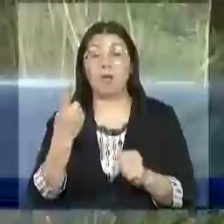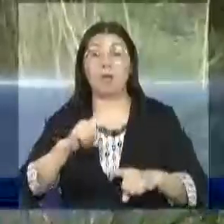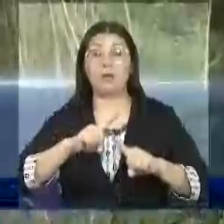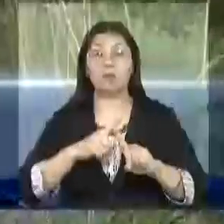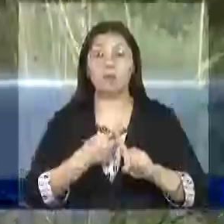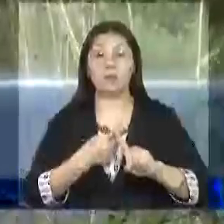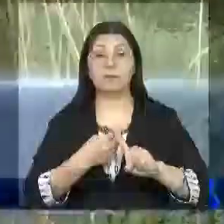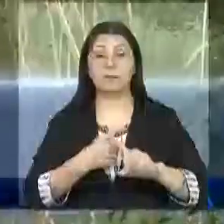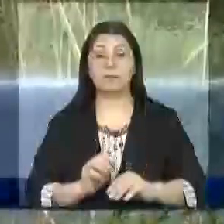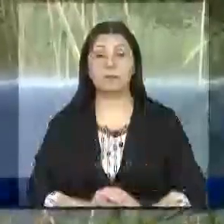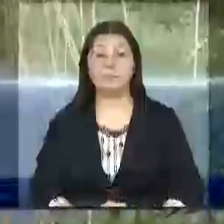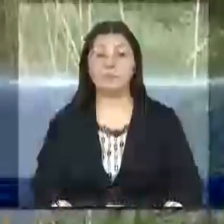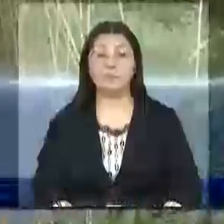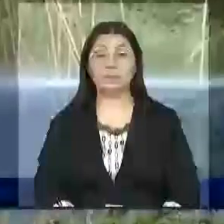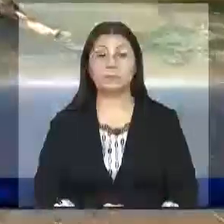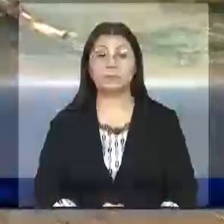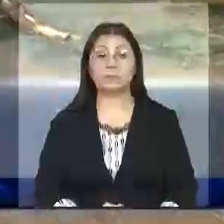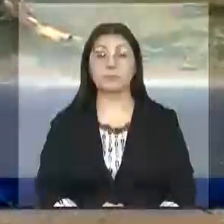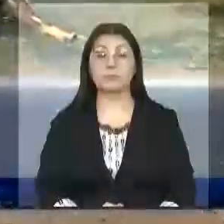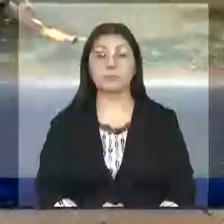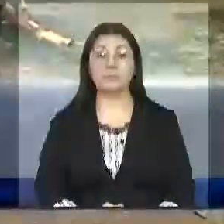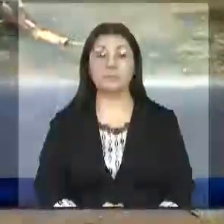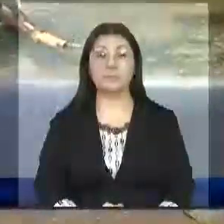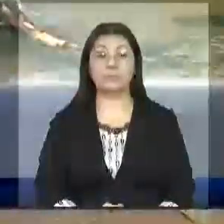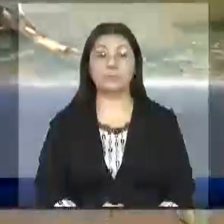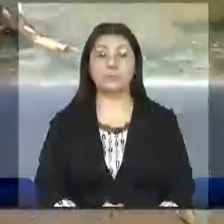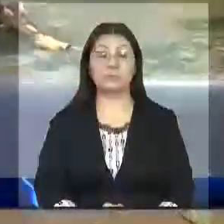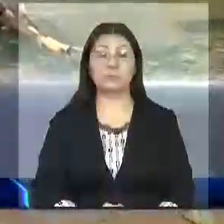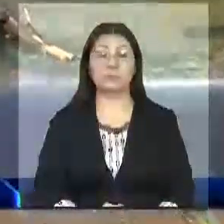техники. Зарина Утба, Ботагоз Сагиджанова, Дуржан Джасулан, телеканал Актобе.